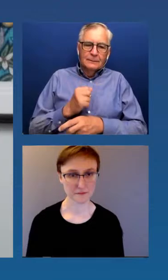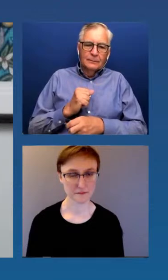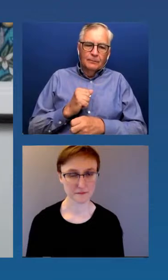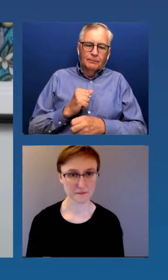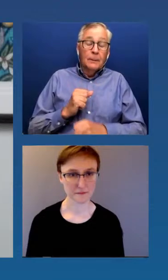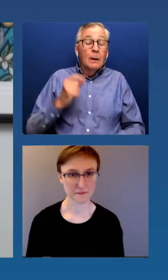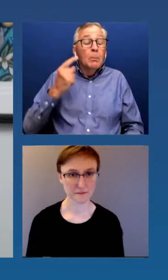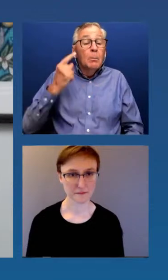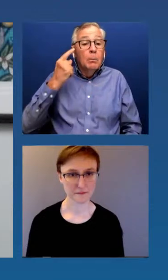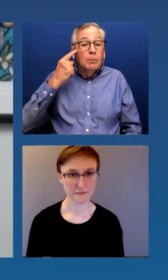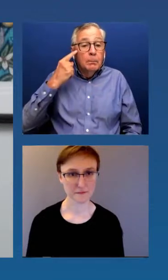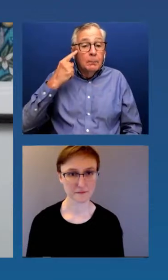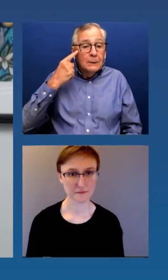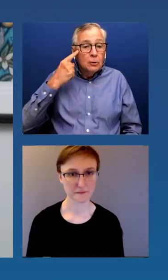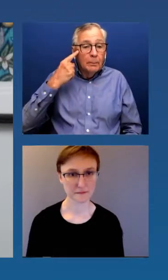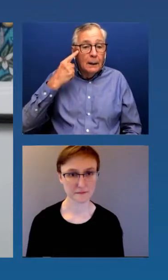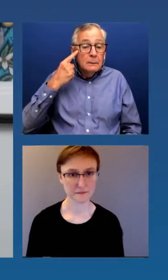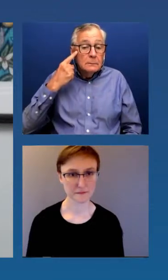je pense